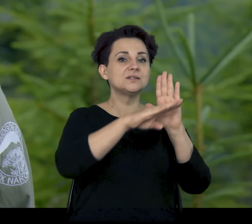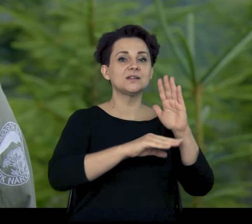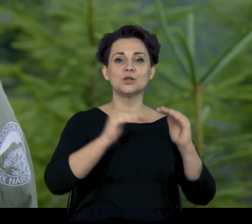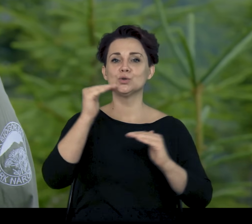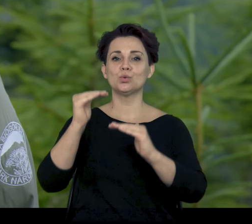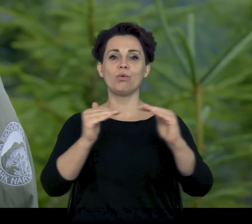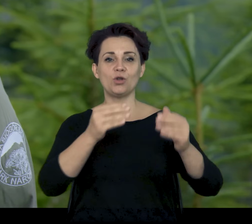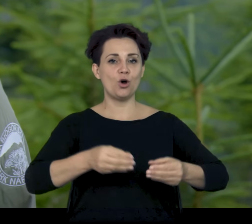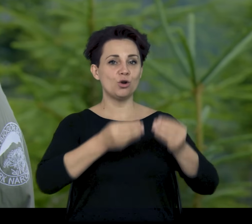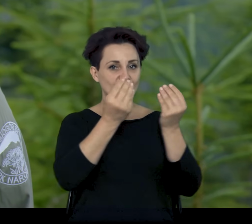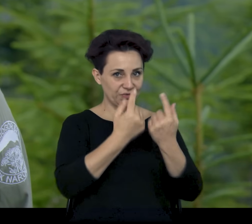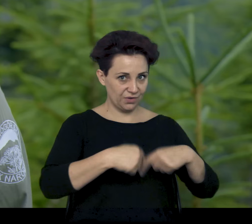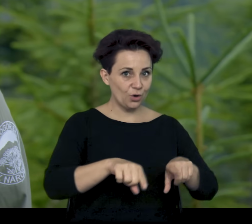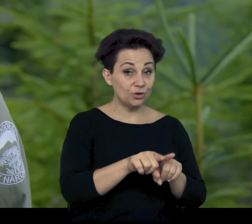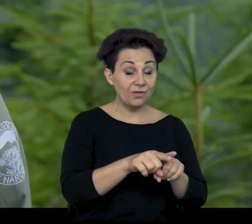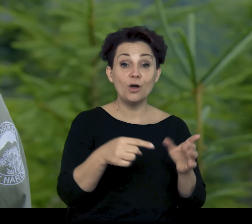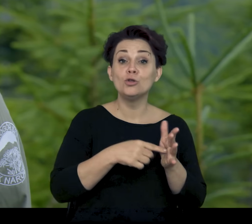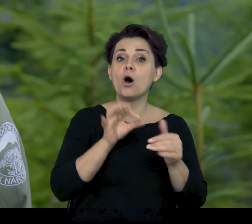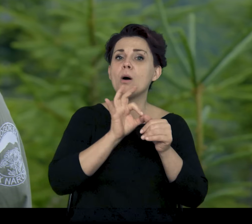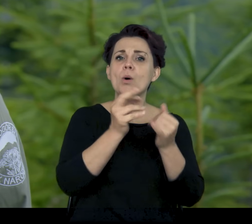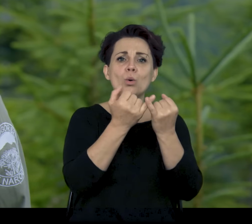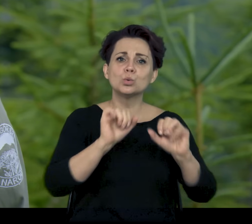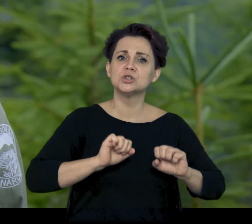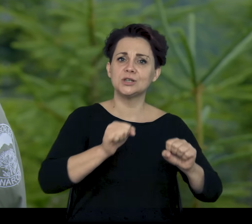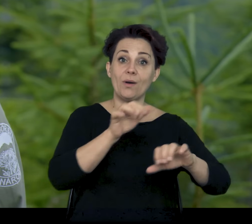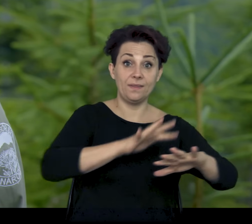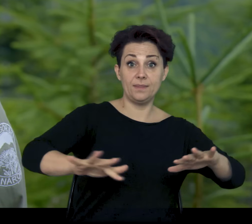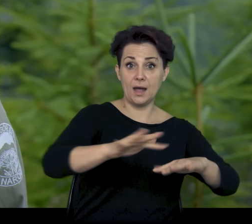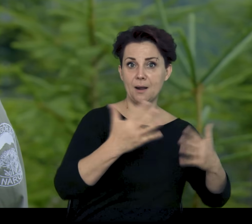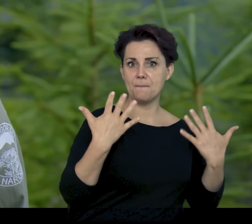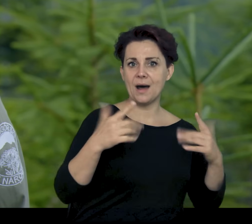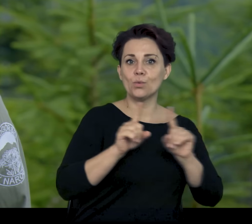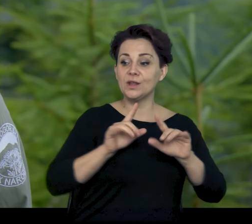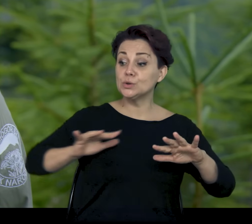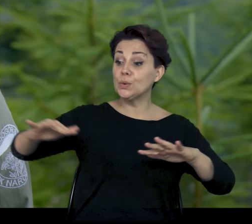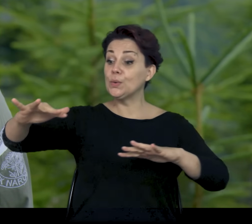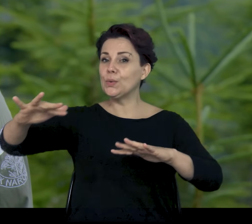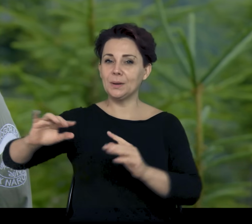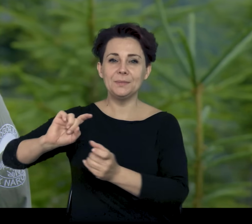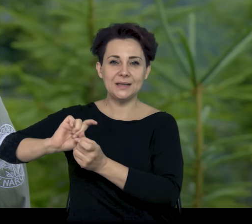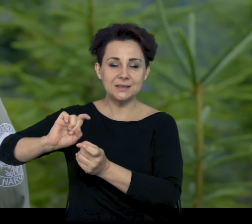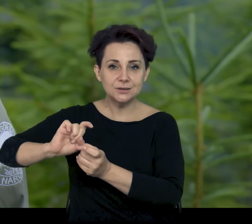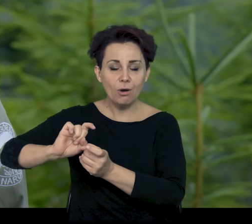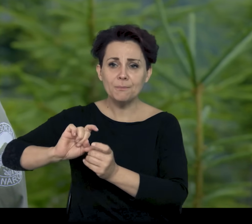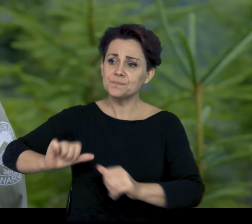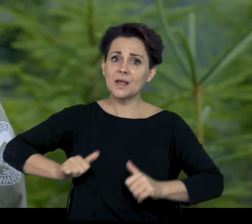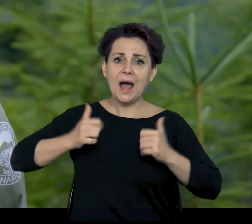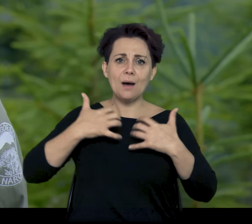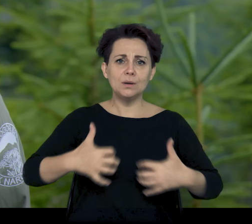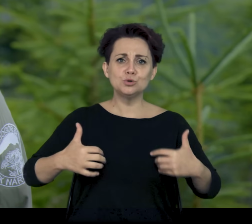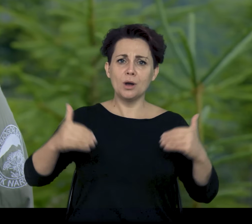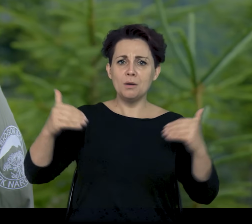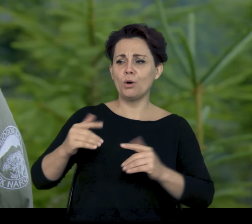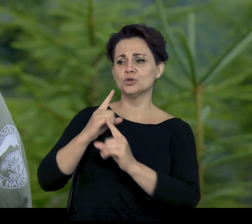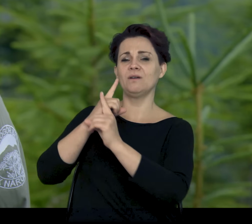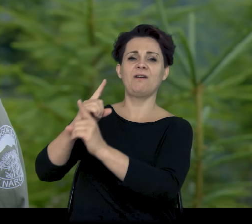zasad zrównoważonego rozwoju. Takie prowadzenie działań zarówno na terenie parku, jak i w jego bezpośrednim otoczeniu, by przyroda mogła